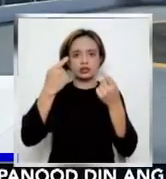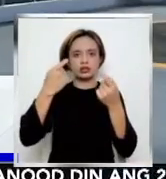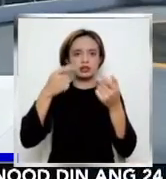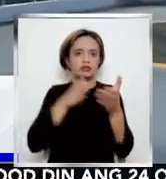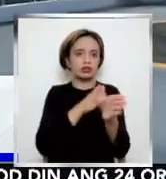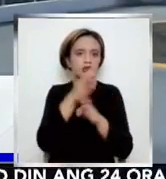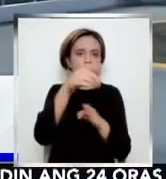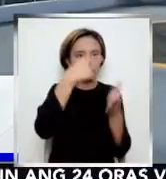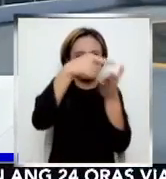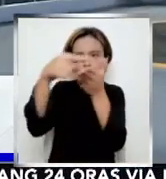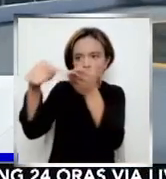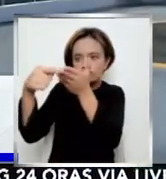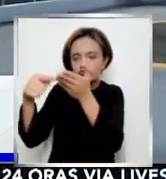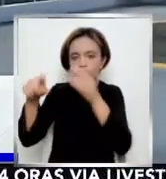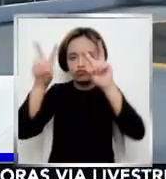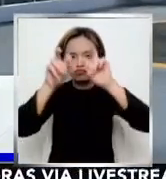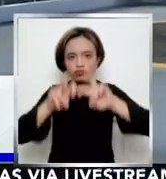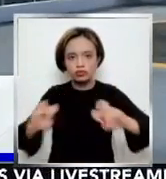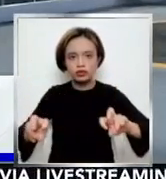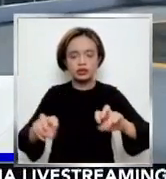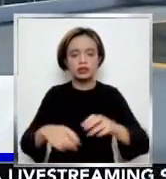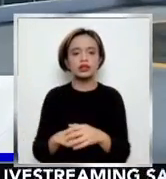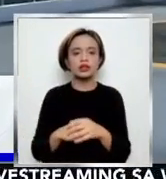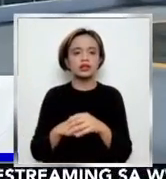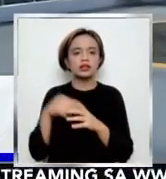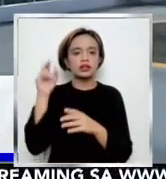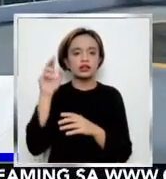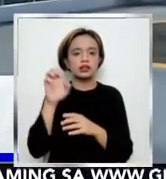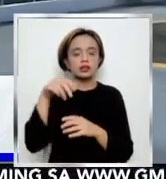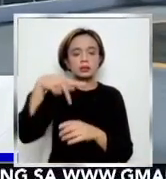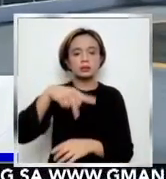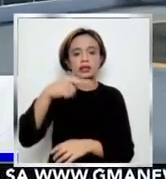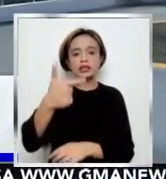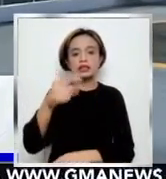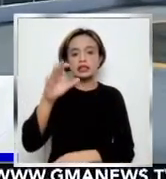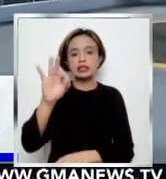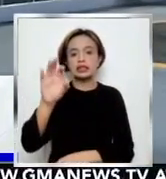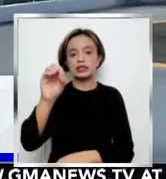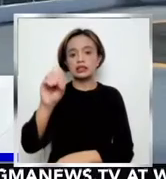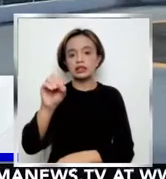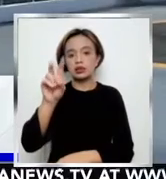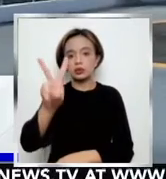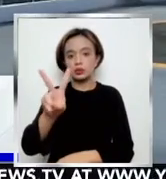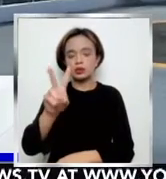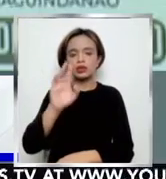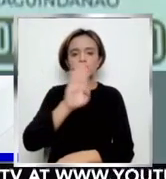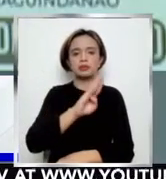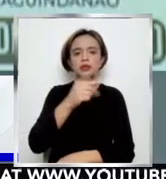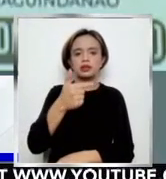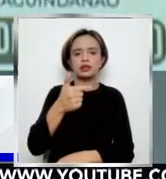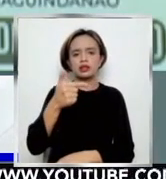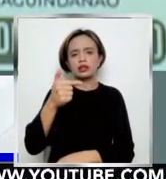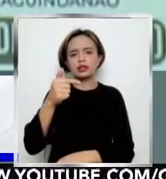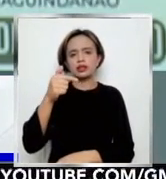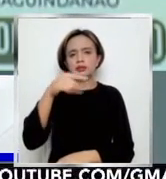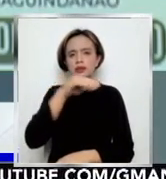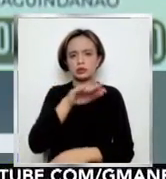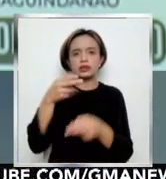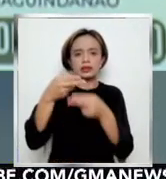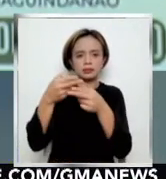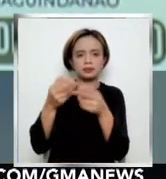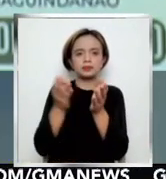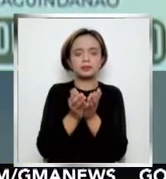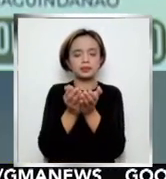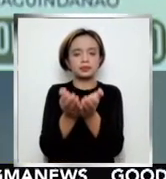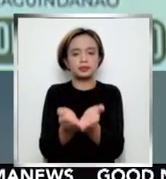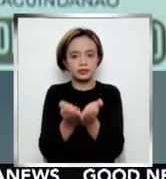PG-901, tinawag na BRP Nestor Acero, habang ang PG-902, tinawag na BRP Lulinato Toong. Kapos sila ipinangalan sa mga